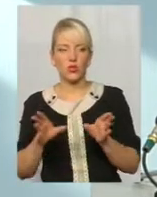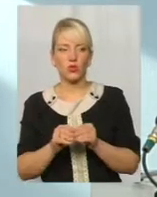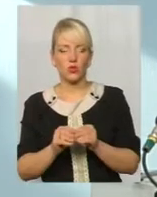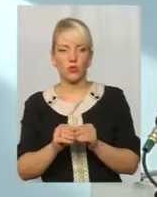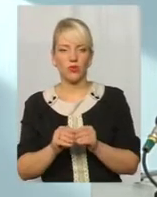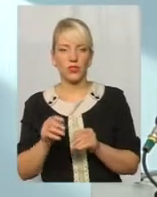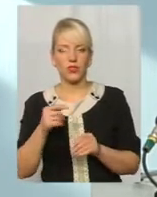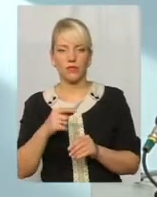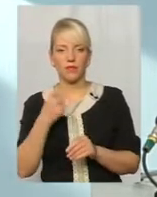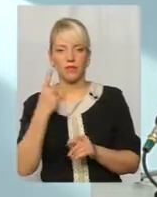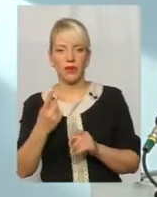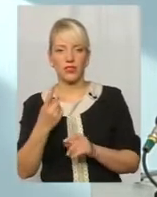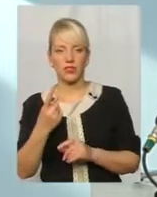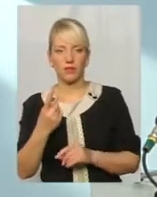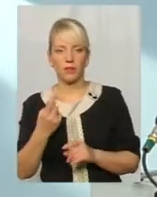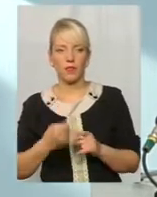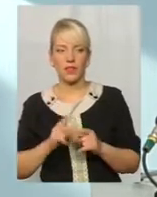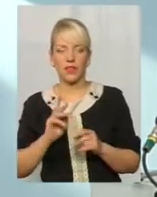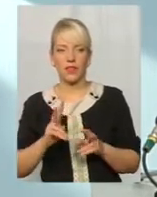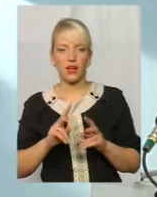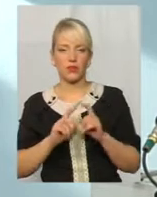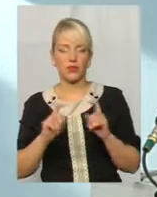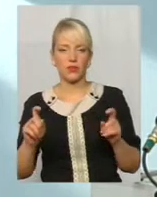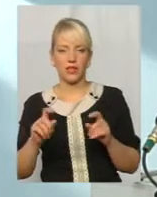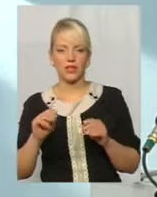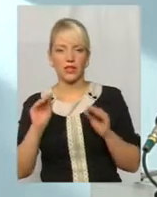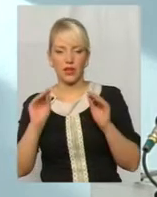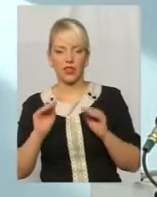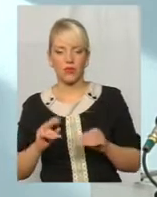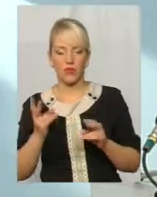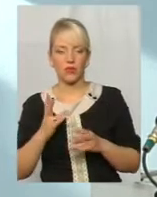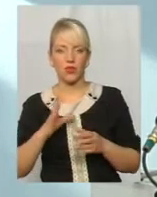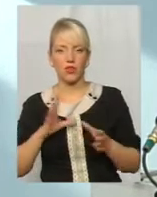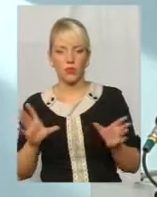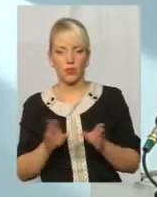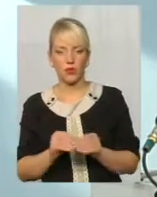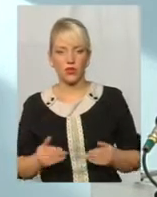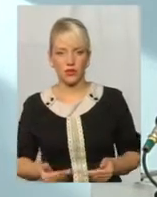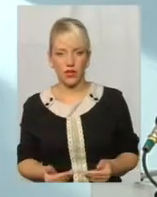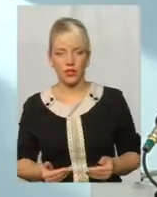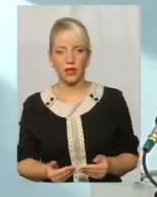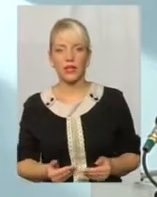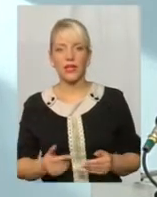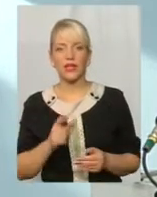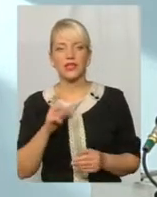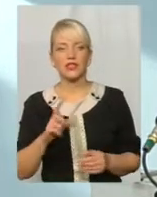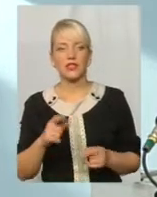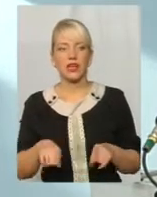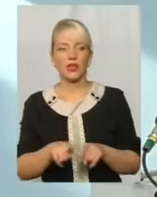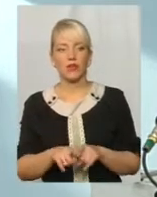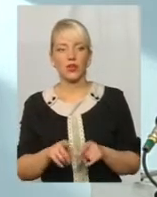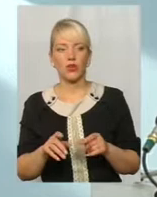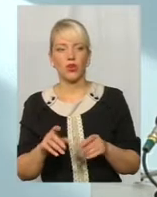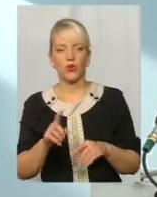наголошую. Перше, він як суб'єкт декларування має обов'язково проживати спільно із таким